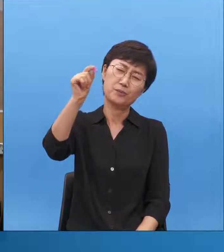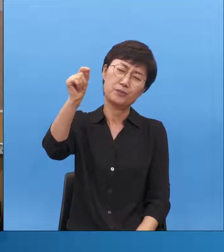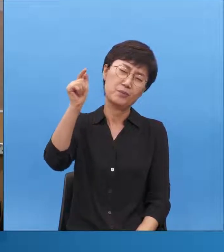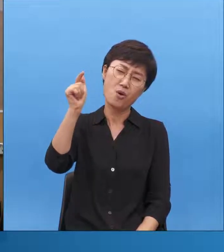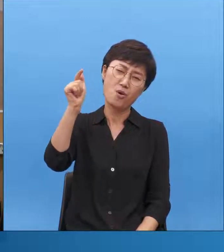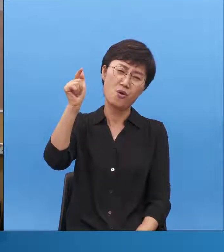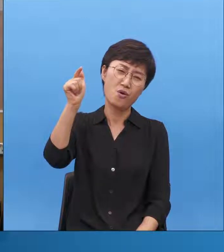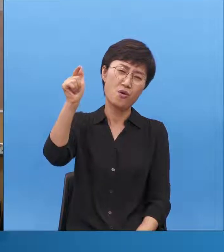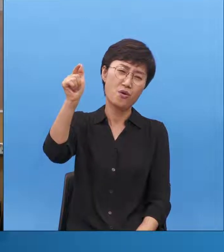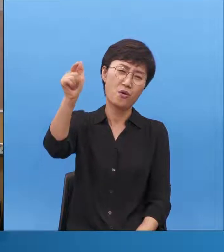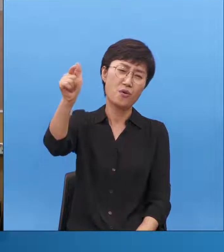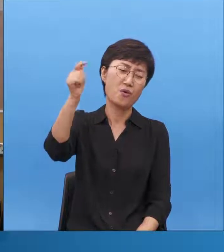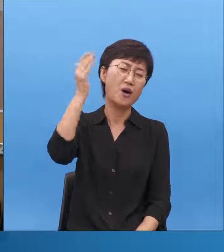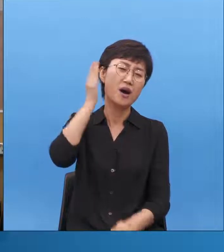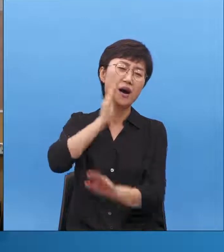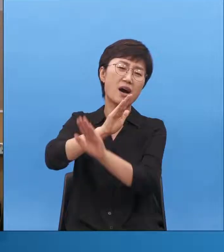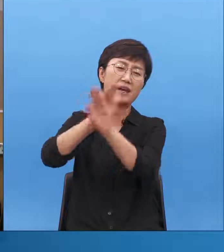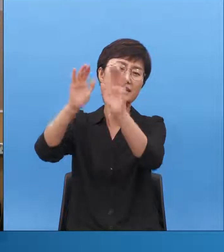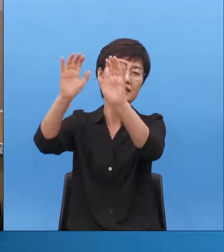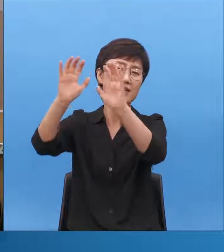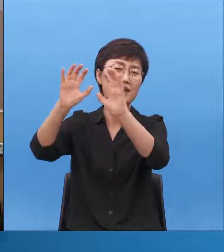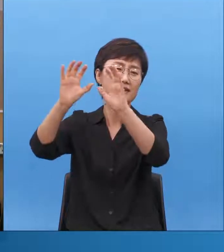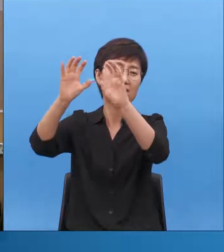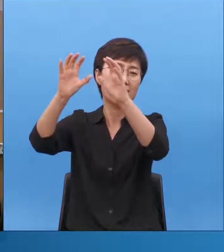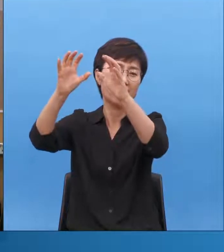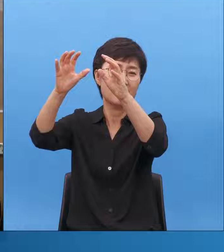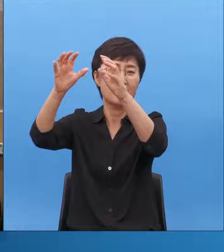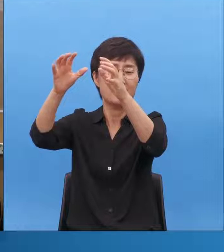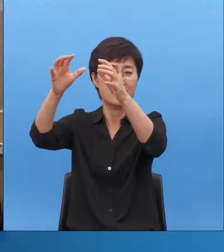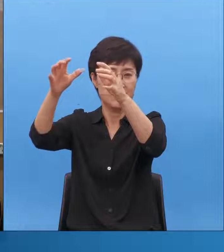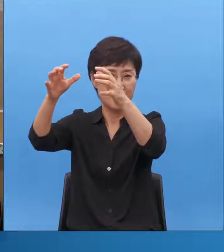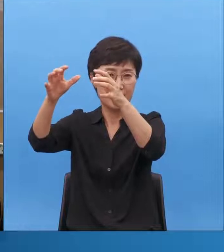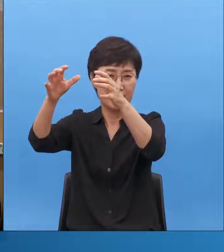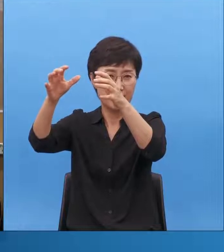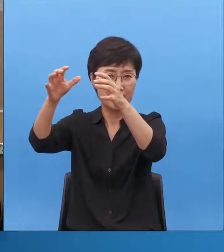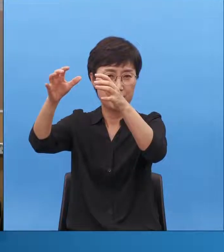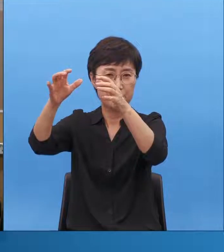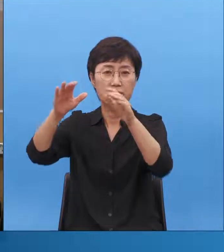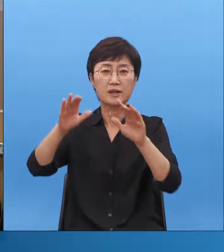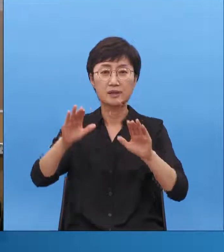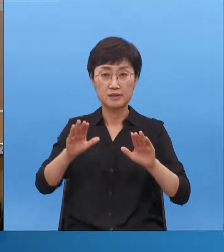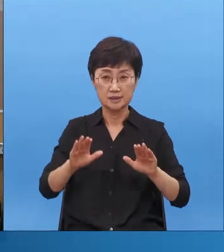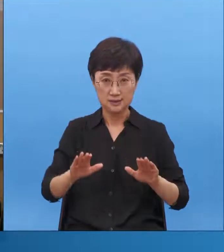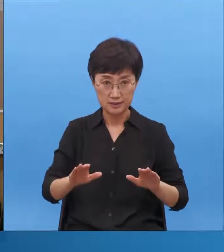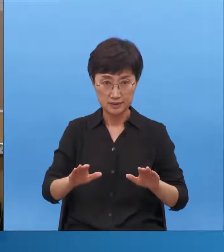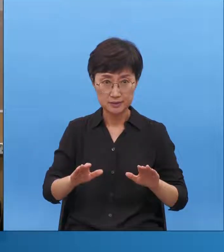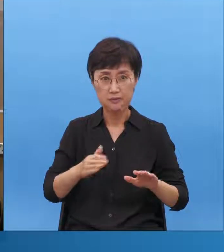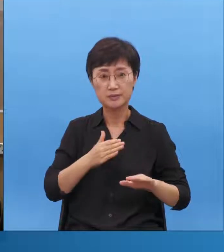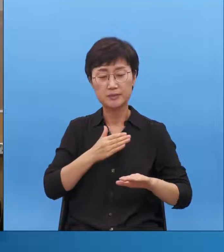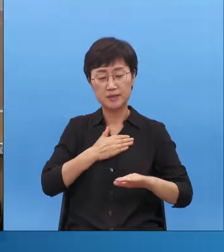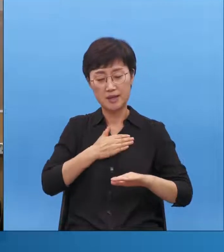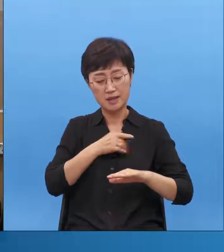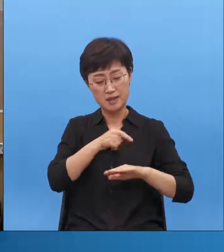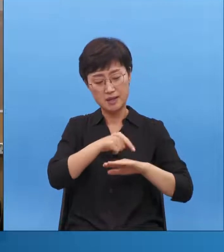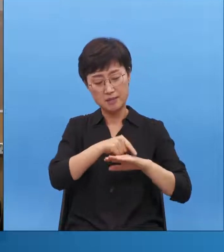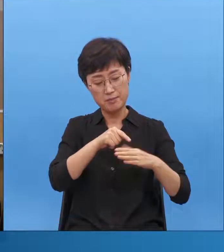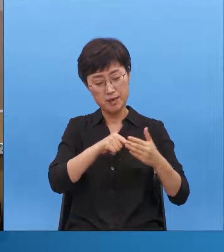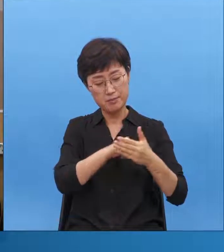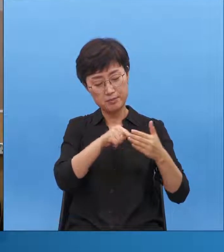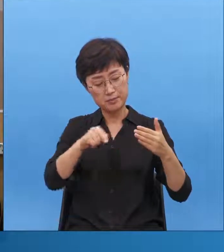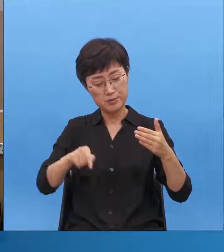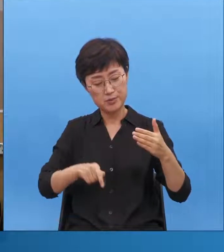멀리 외던 하늘나라 내